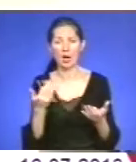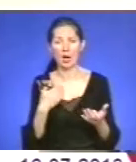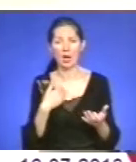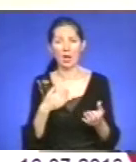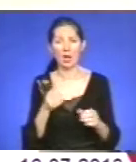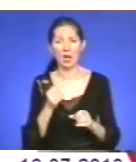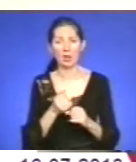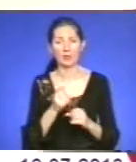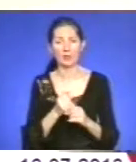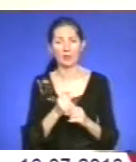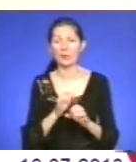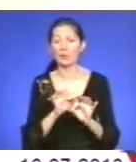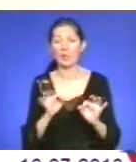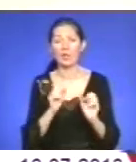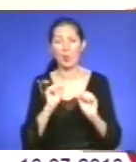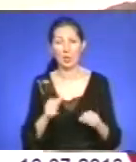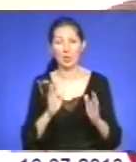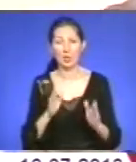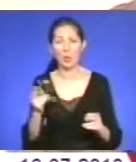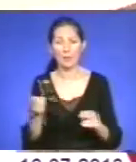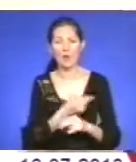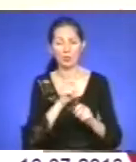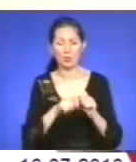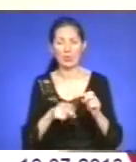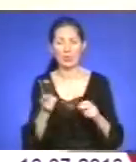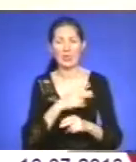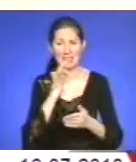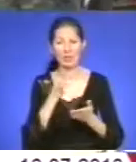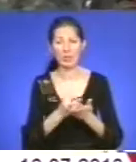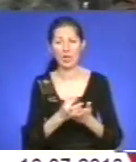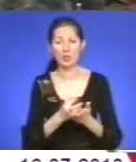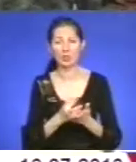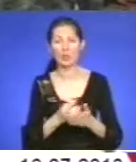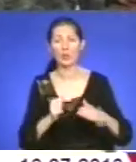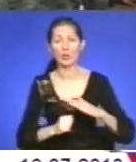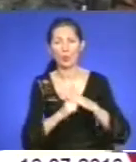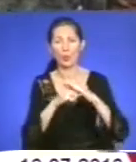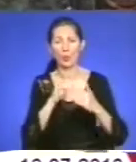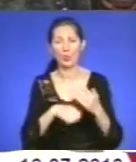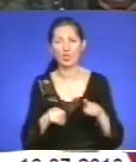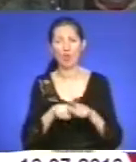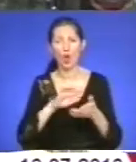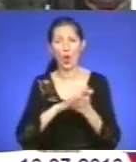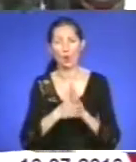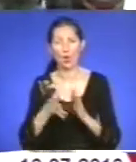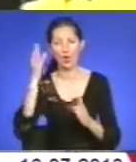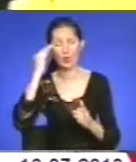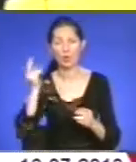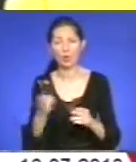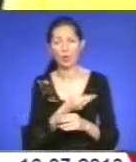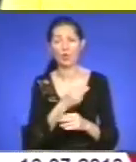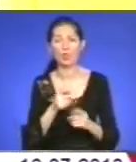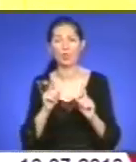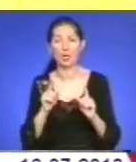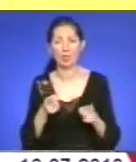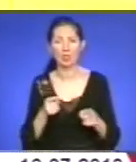Зводиться вона просто пояснити, її можна тільки безконтрольністю і безвідповідальністю. Основною причиною такого стану вважають відсутність дієвого